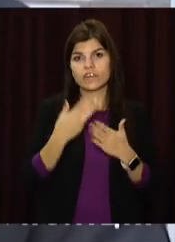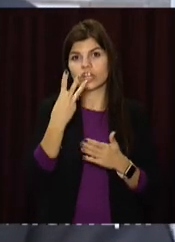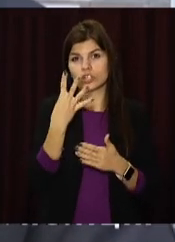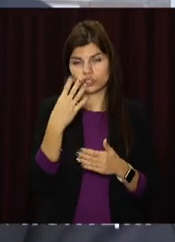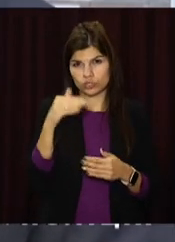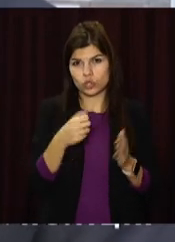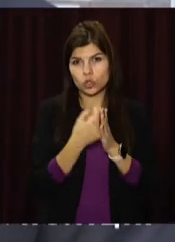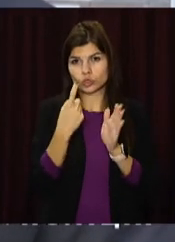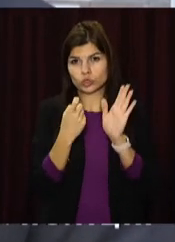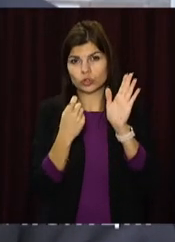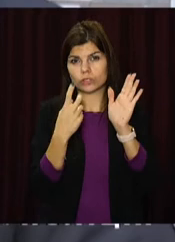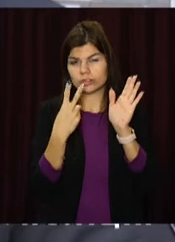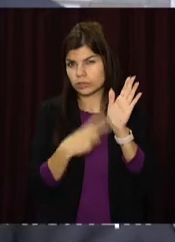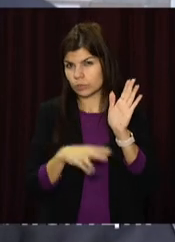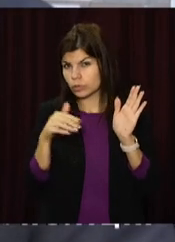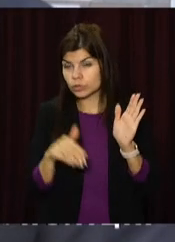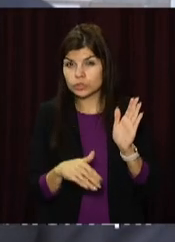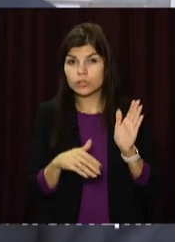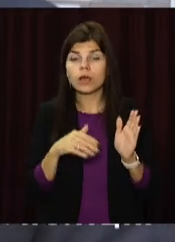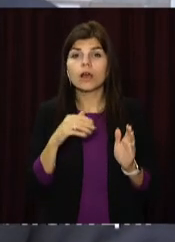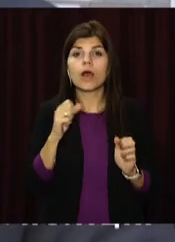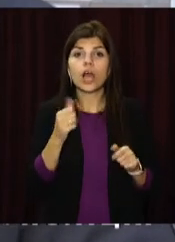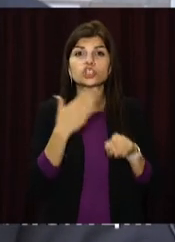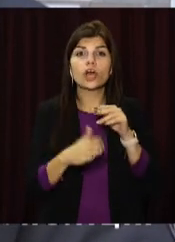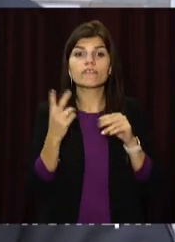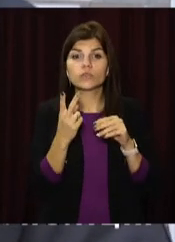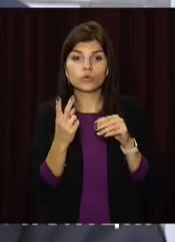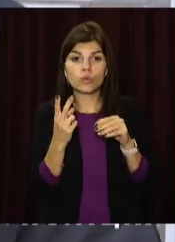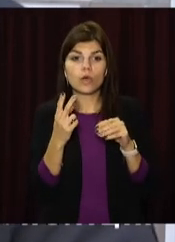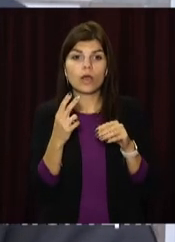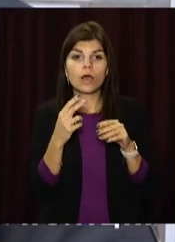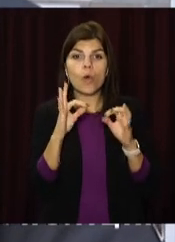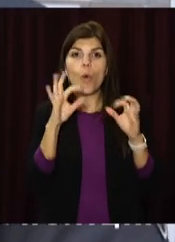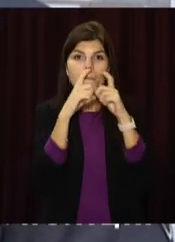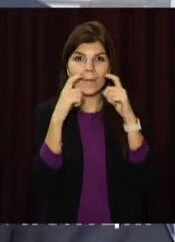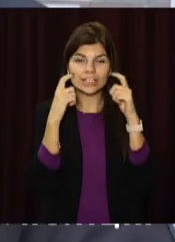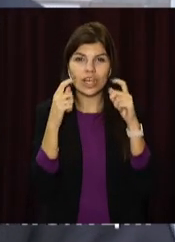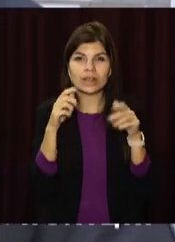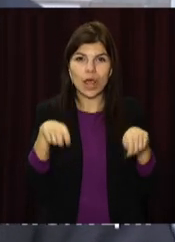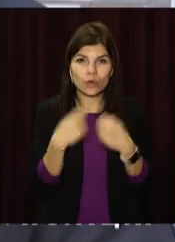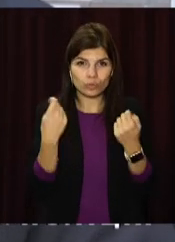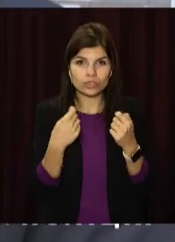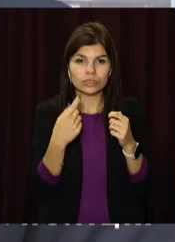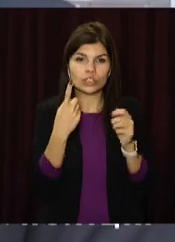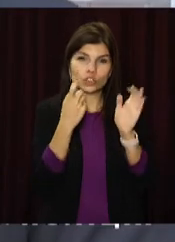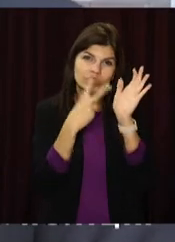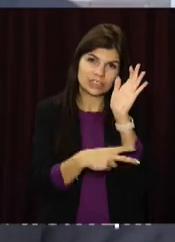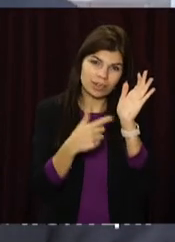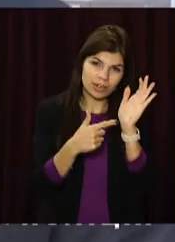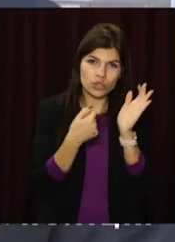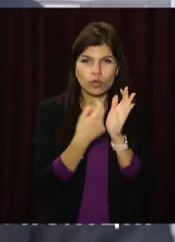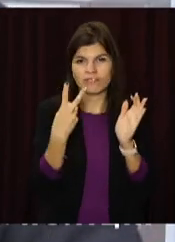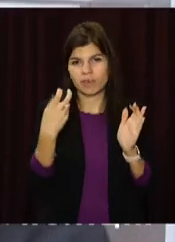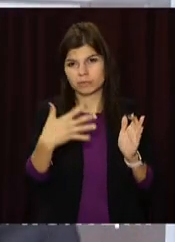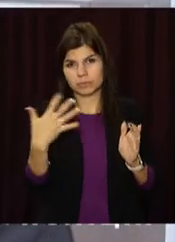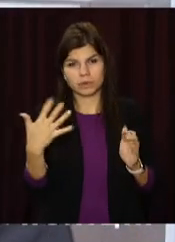тисяч до 170 тисяч гривень, а за частиною другою порушення маскового режиму відповідальність від 170 до